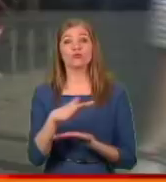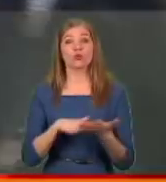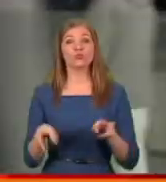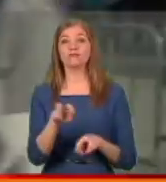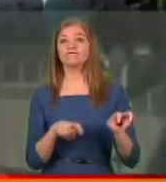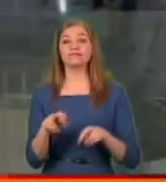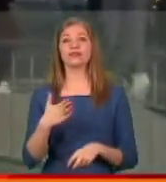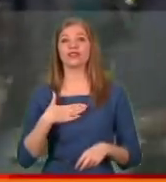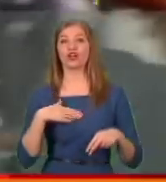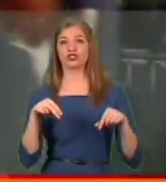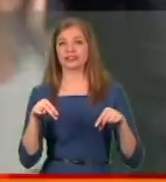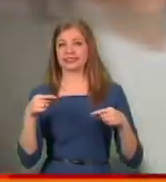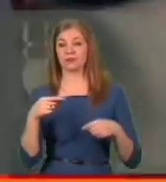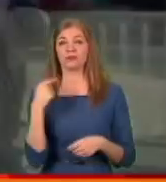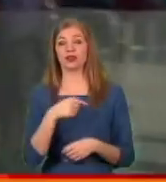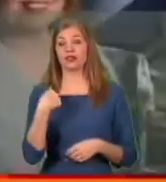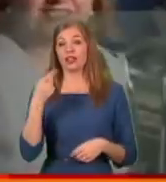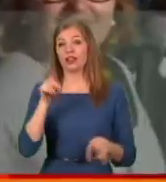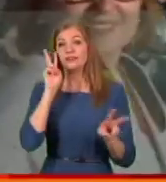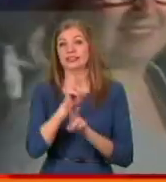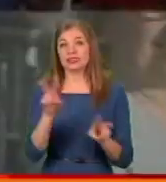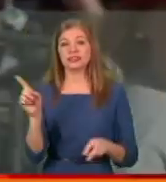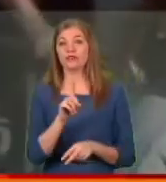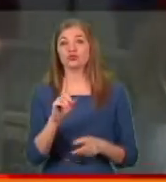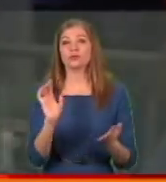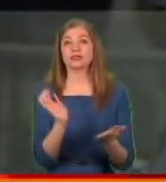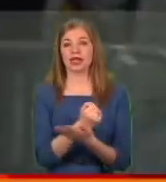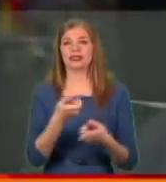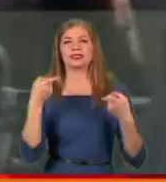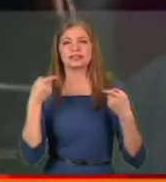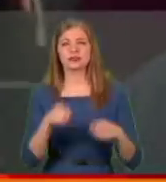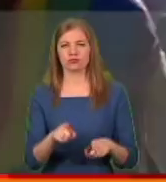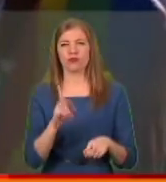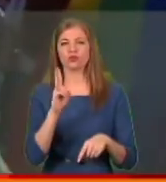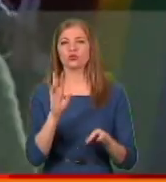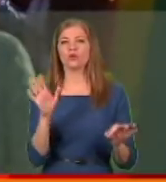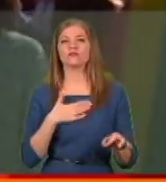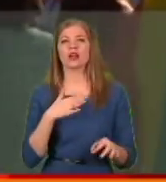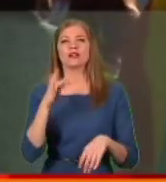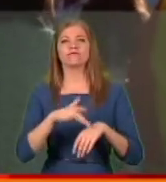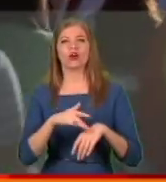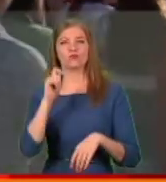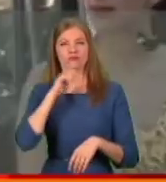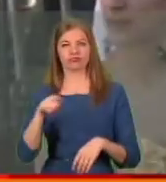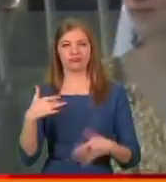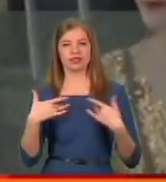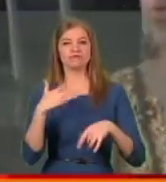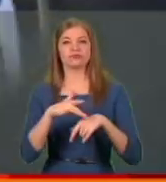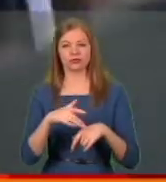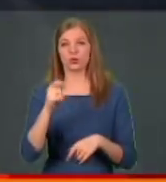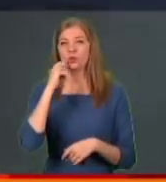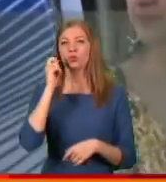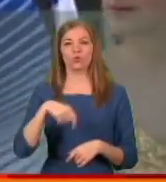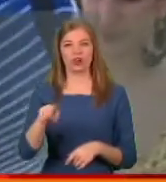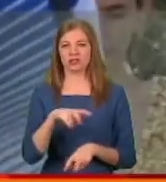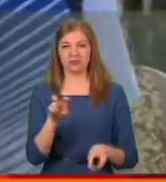шукати наших земляків. Утім, я й гадки не мав, що аби віднайти справжніх меловінаторів, тобто фанів нашого артиста,